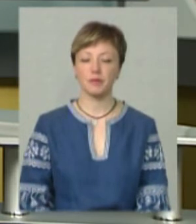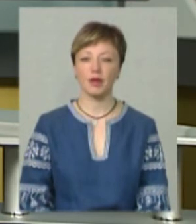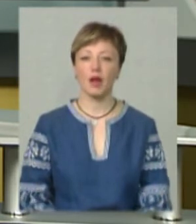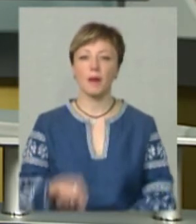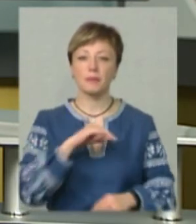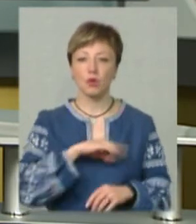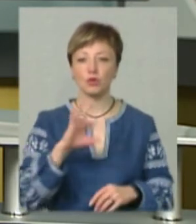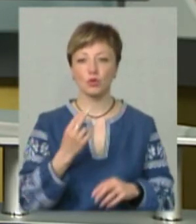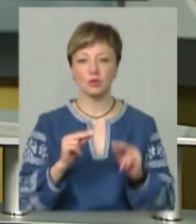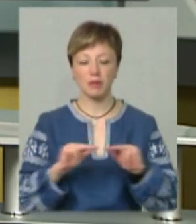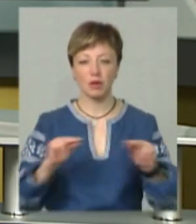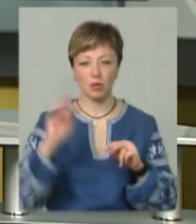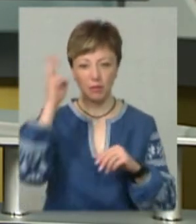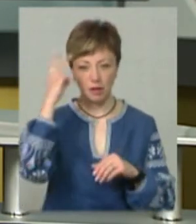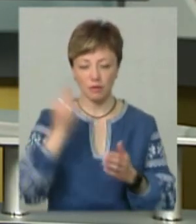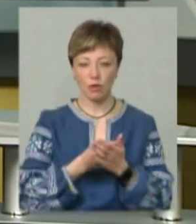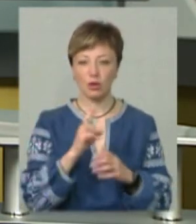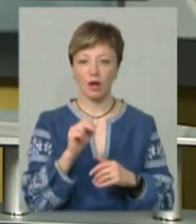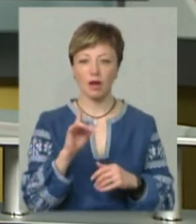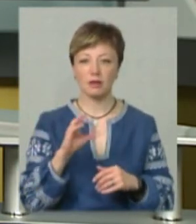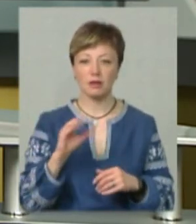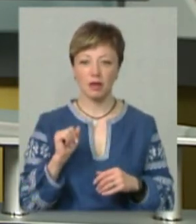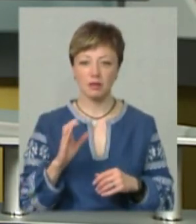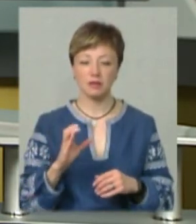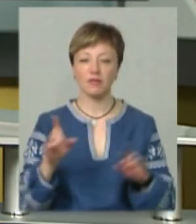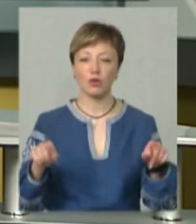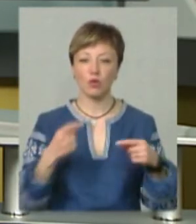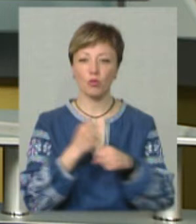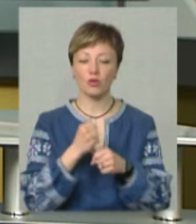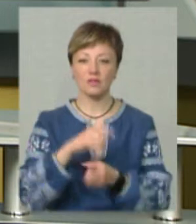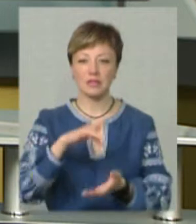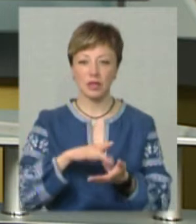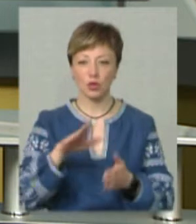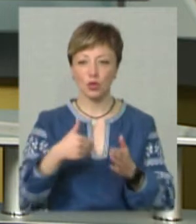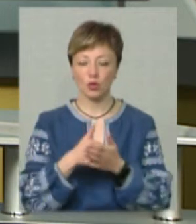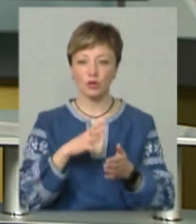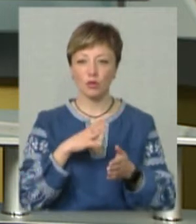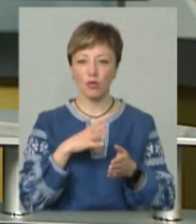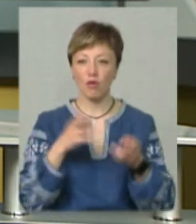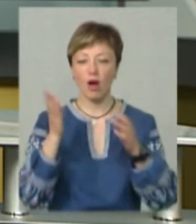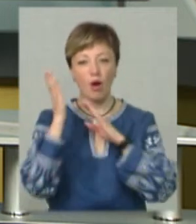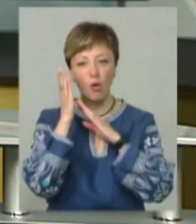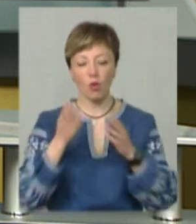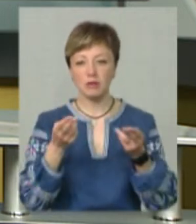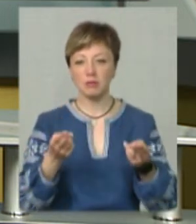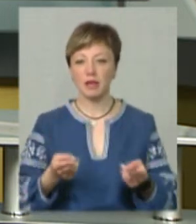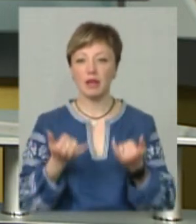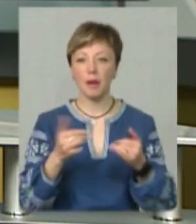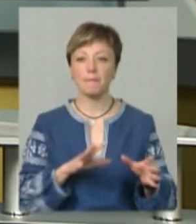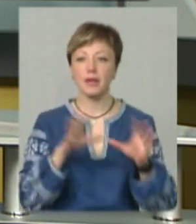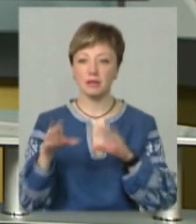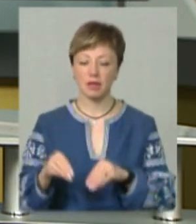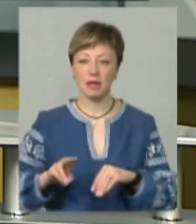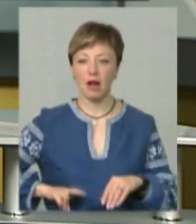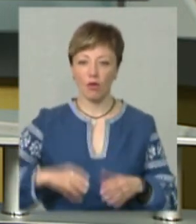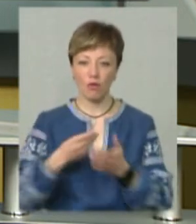Психологи і соціальні педагоги Хмельницького фонду «Карітас» відновлюють роботу в центрі, де досі був хостел для переселенців, розповідає директор фонду